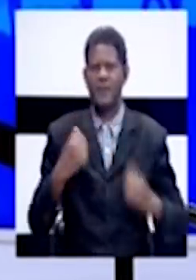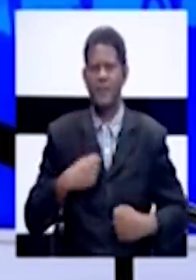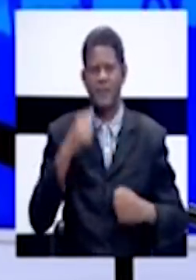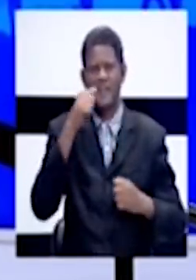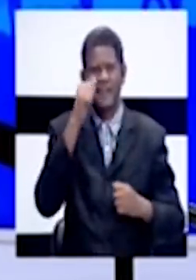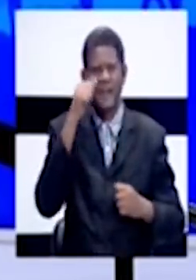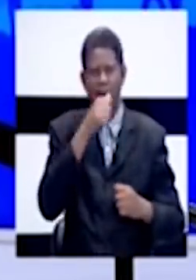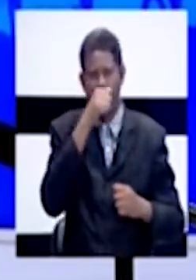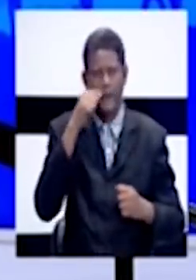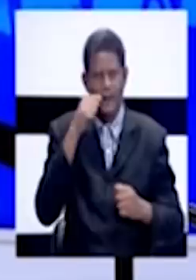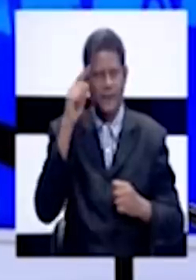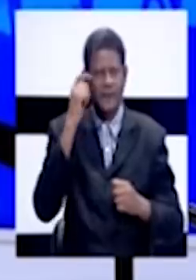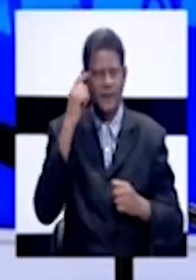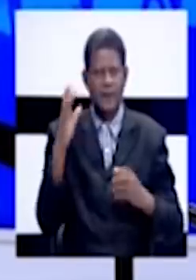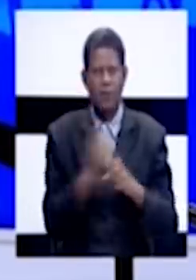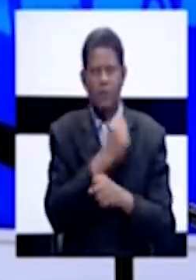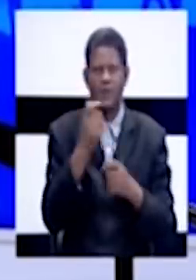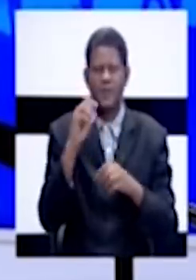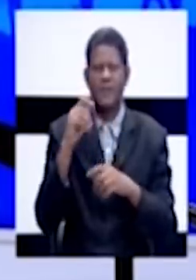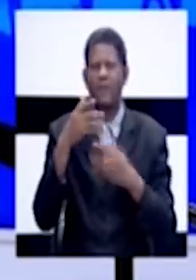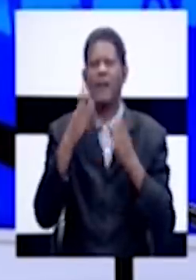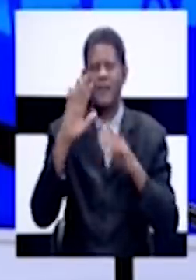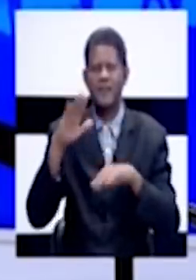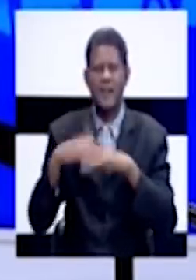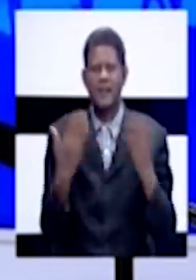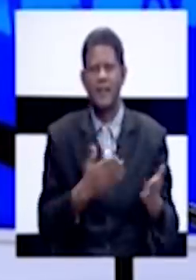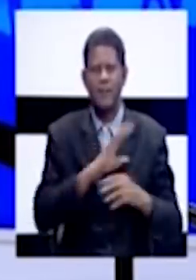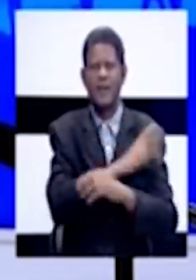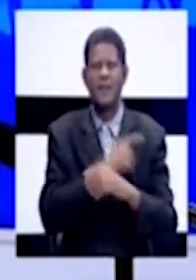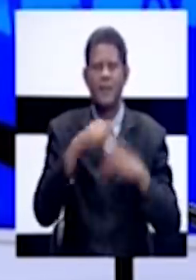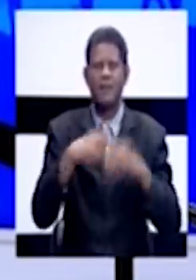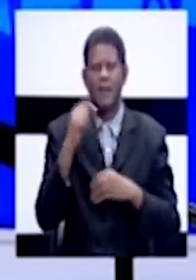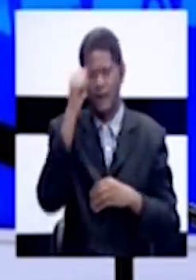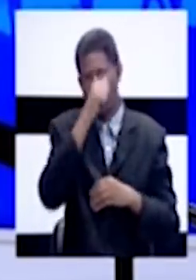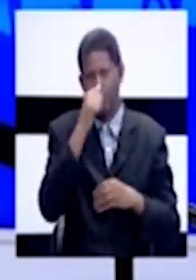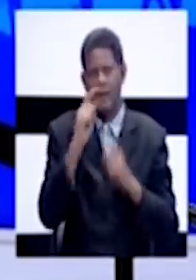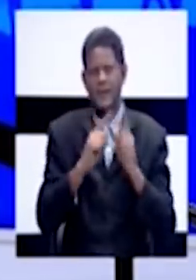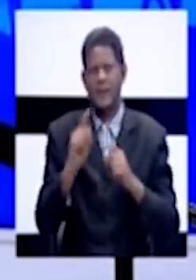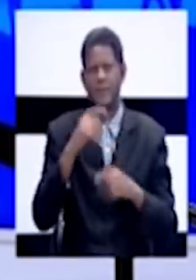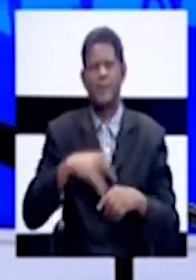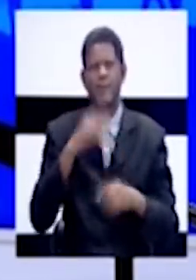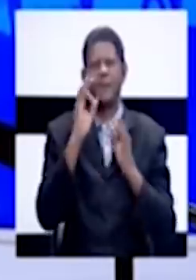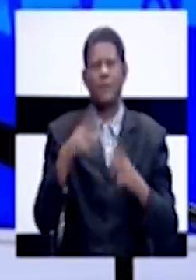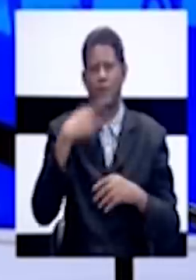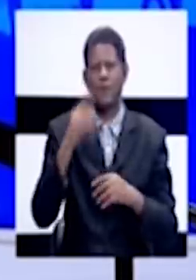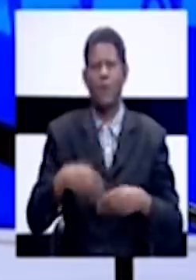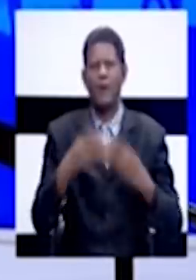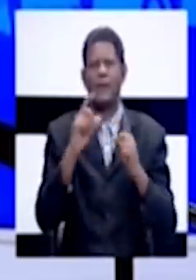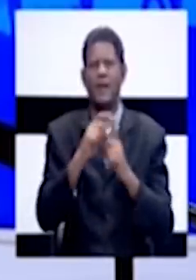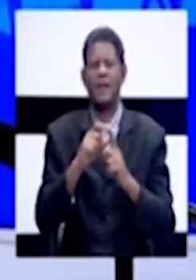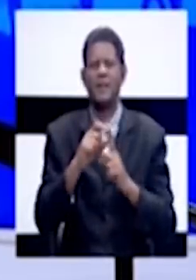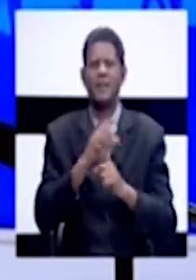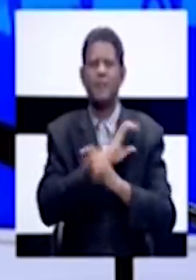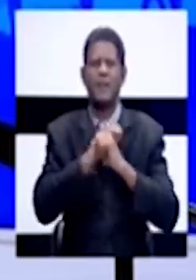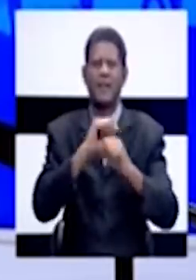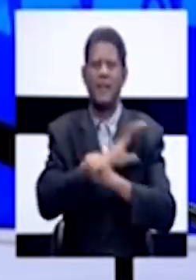أفوركي نتقراي كوروز فقدن زعدمن حيلي بزعبا إيتوبيا كزارب مورالي بلون زبالو وهابكال حيلتات مكلخال تقراي تقرا لاي